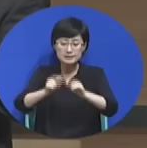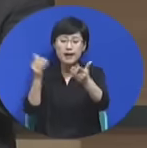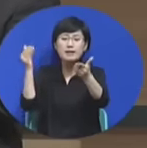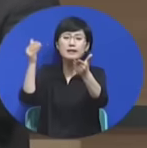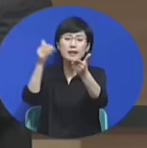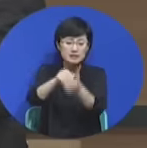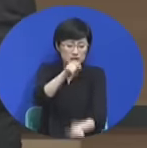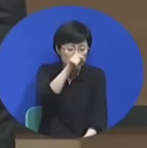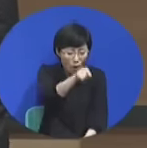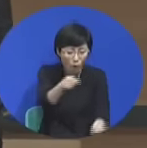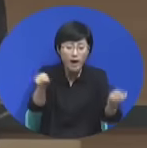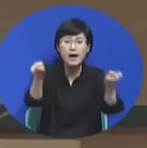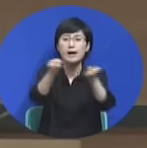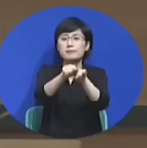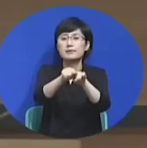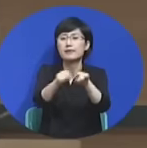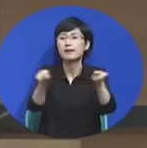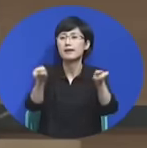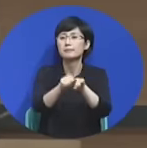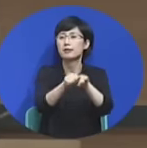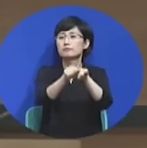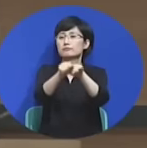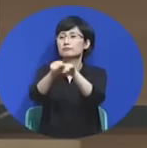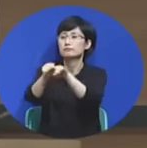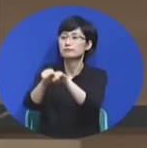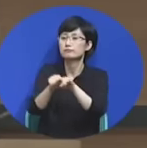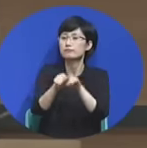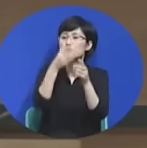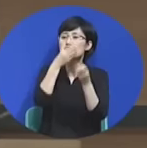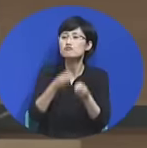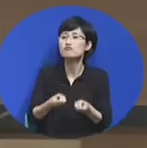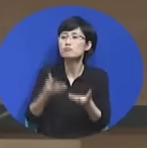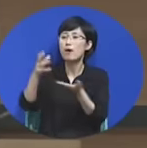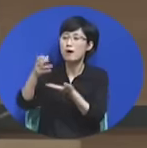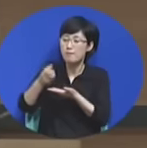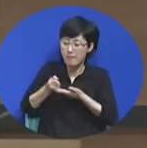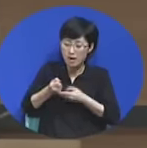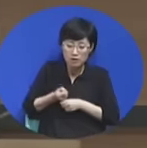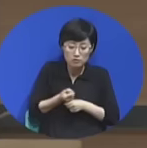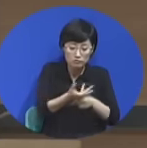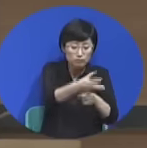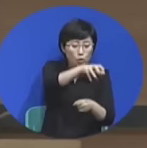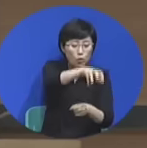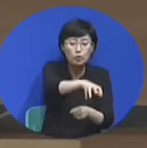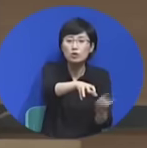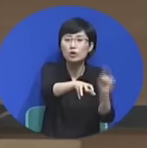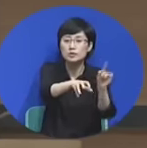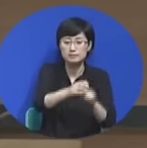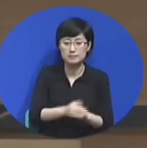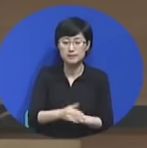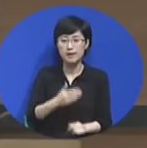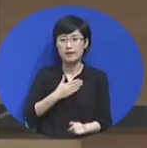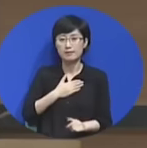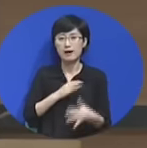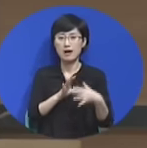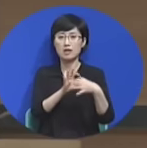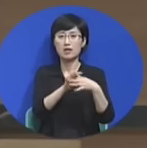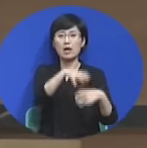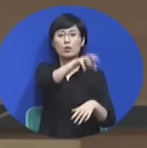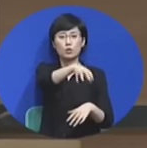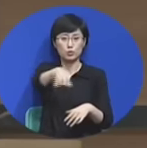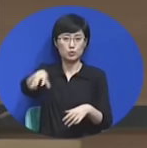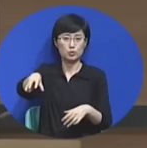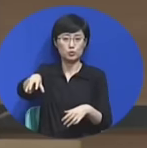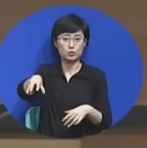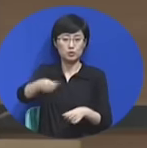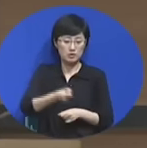하겠다. 要直到世界的末了与你同在。 여러분, 이 함께의 축복이 어디로 전달될까요? 这个同在的祝福传达到哪里呢? 나의 현장으로.